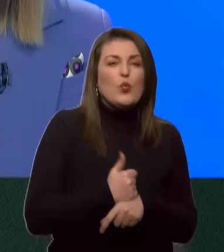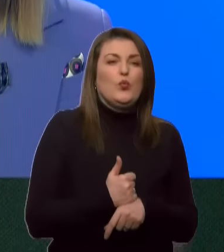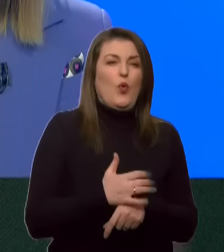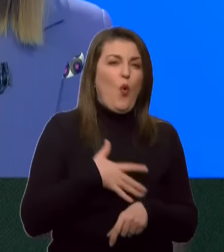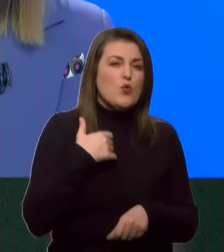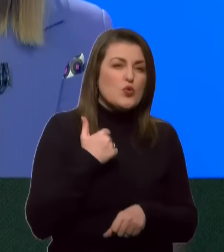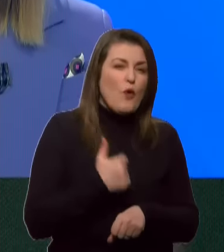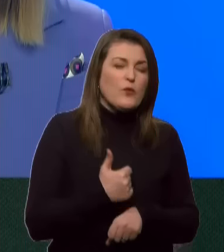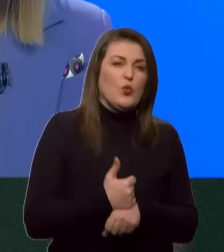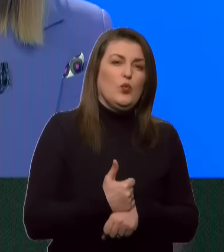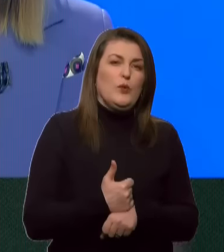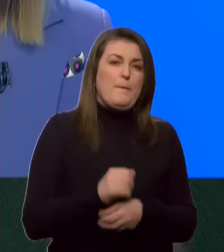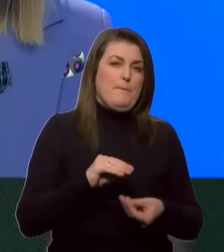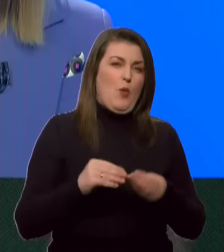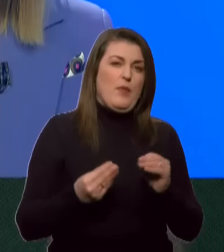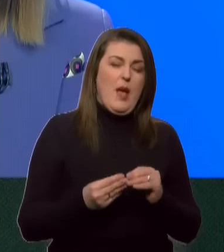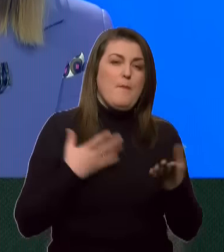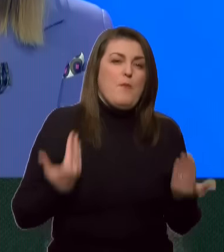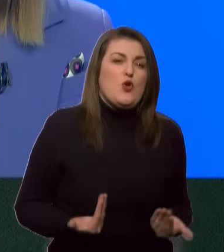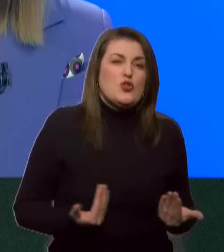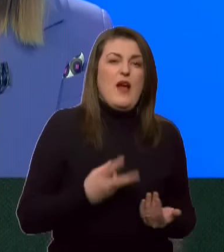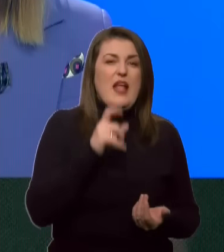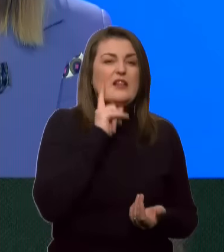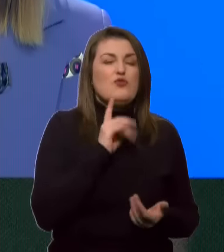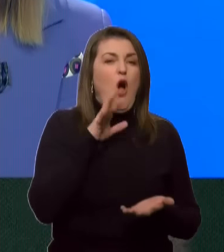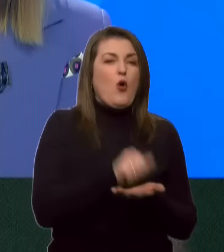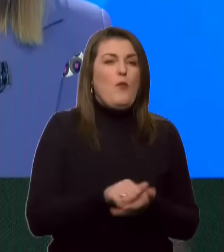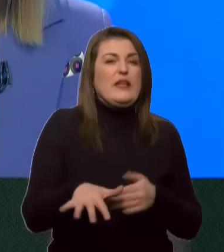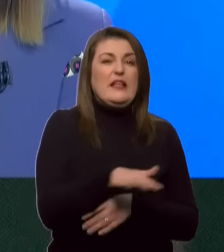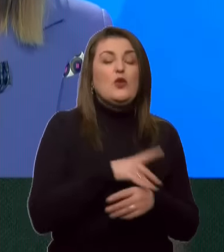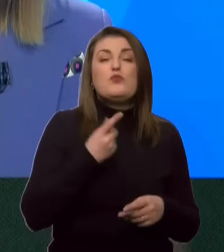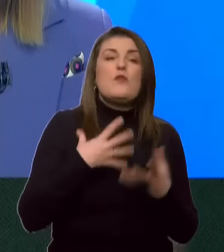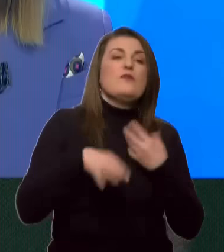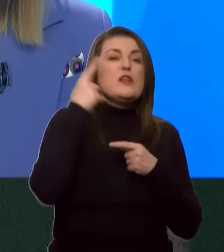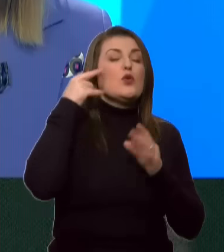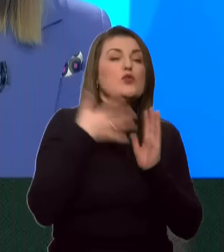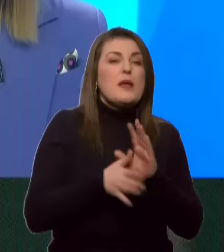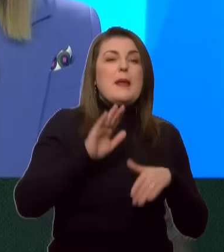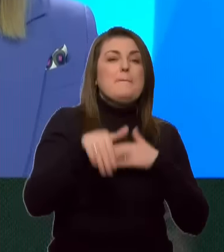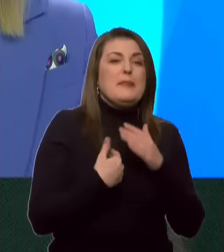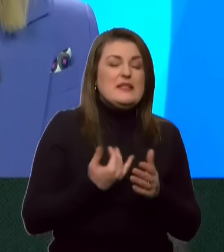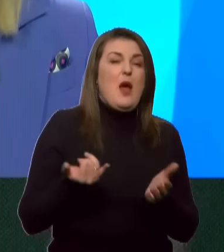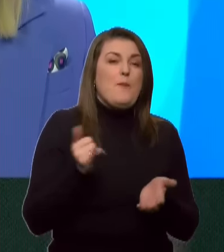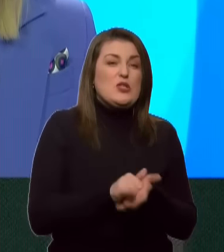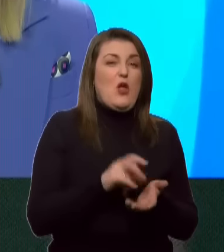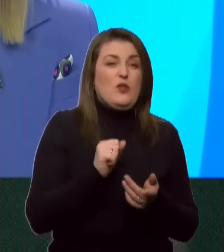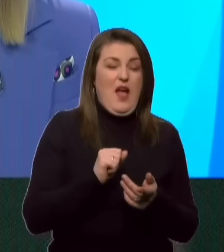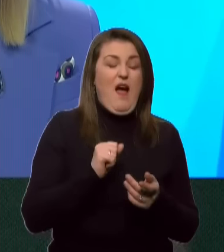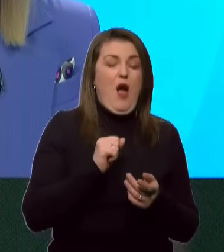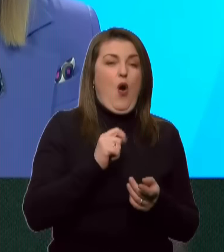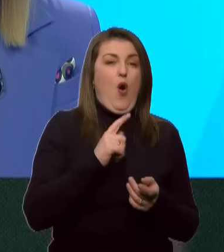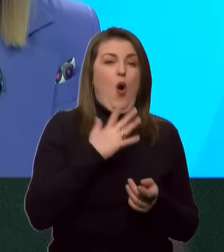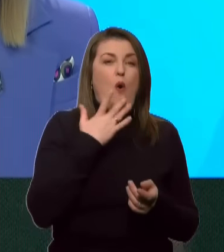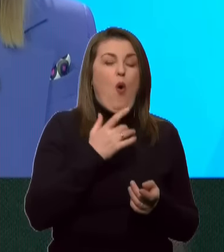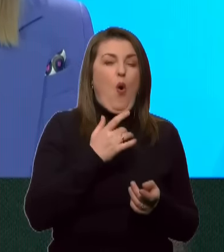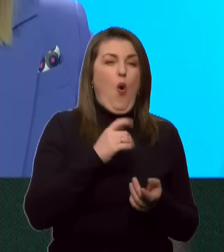основну проблему проживання на тимчасово окупованій території. Тому що всі розуміють, що після постановки на облік ворог точно буде відправляти